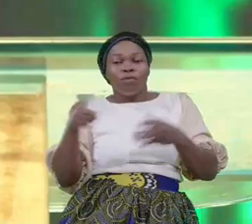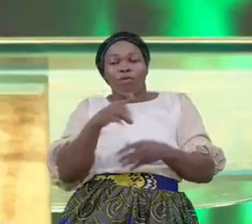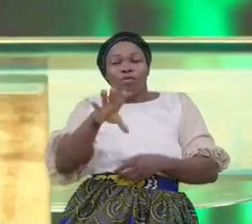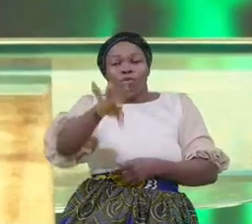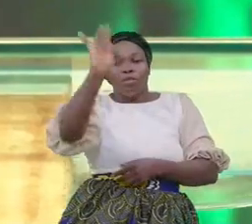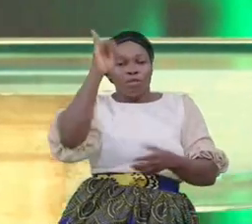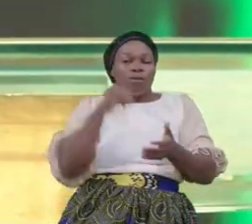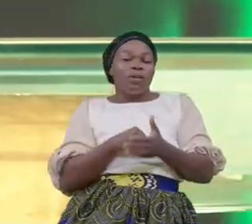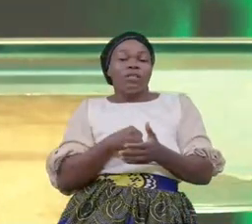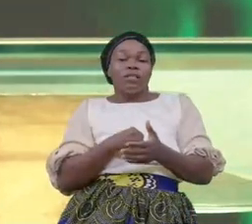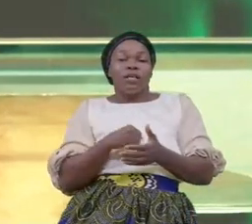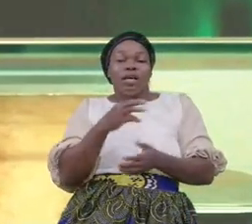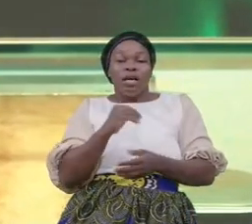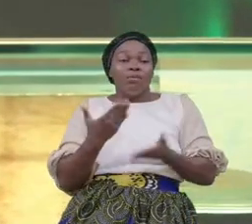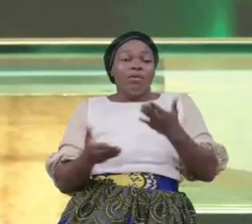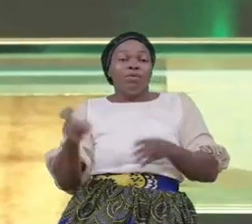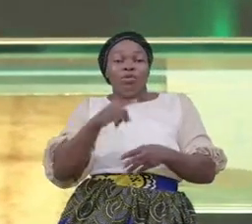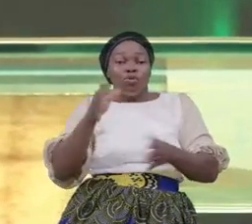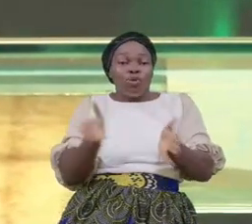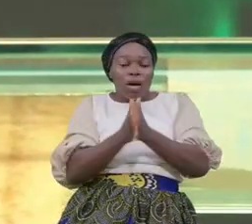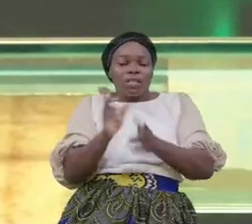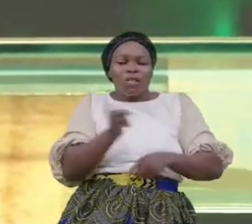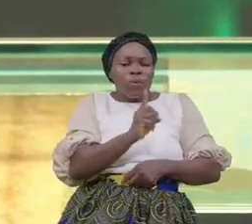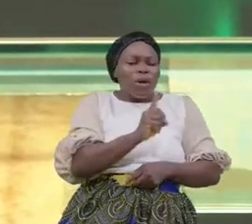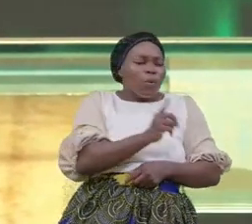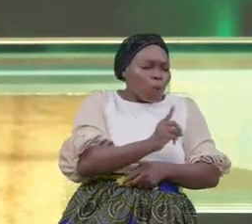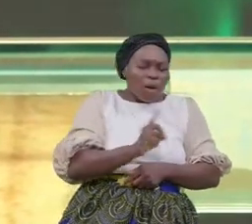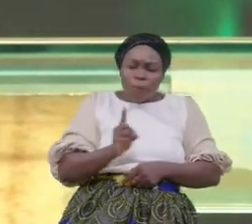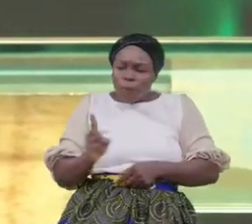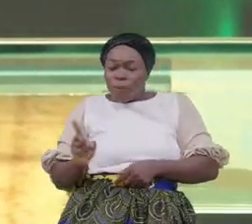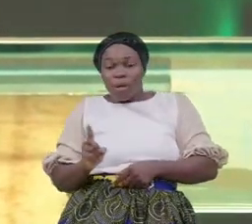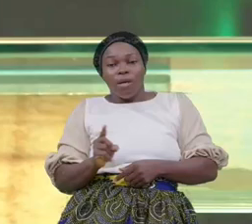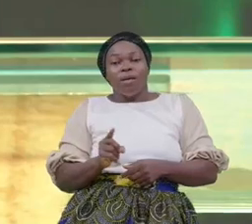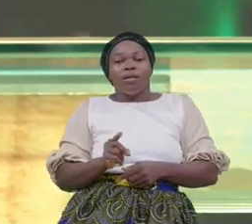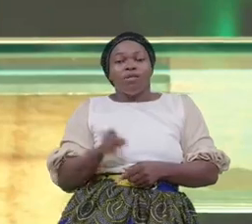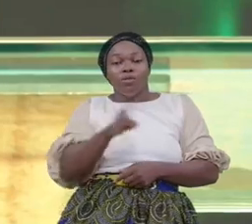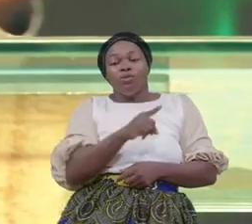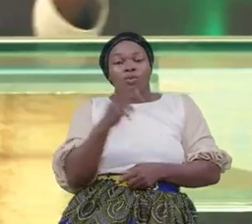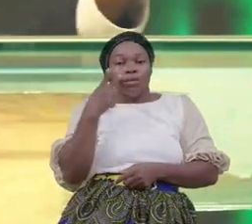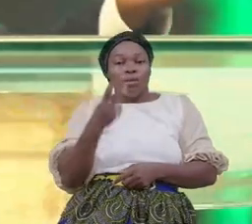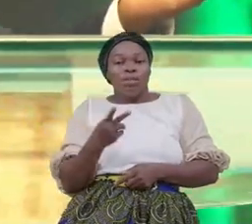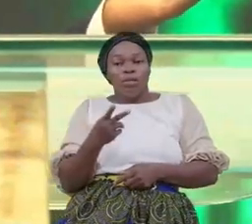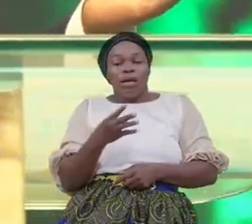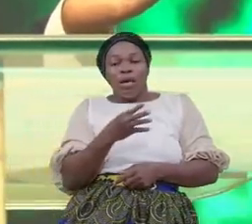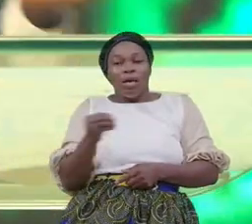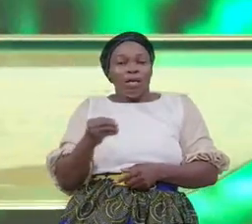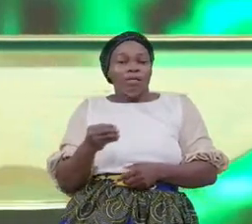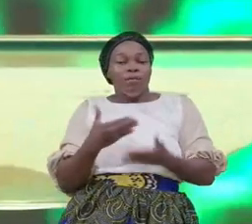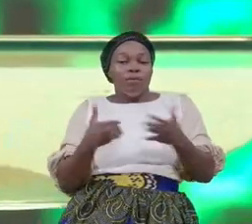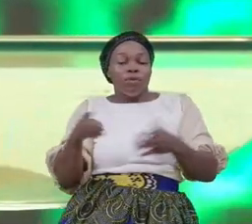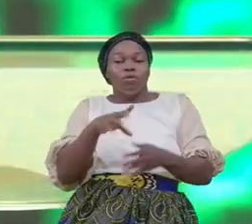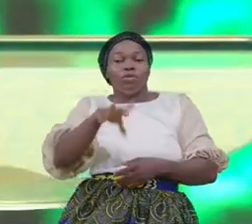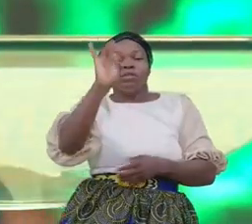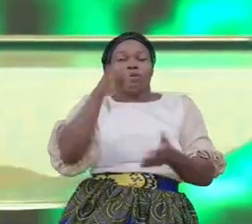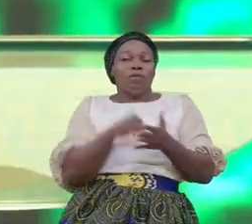est ça, où est la chose, où est la chose. Déclarez-le avant de le découvrir. Alors,